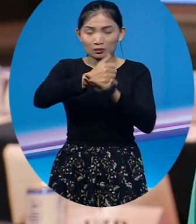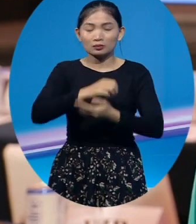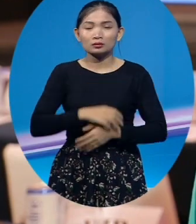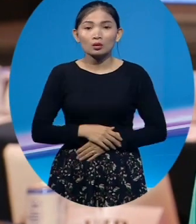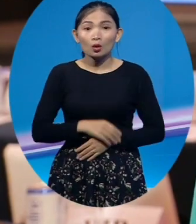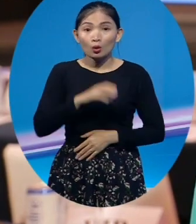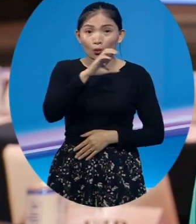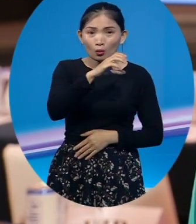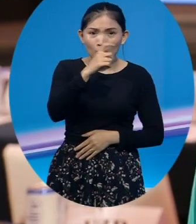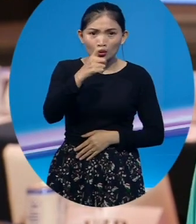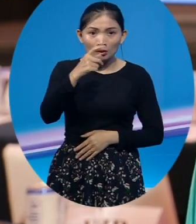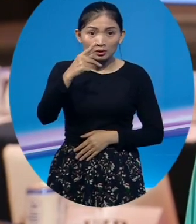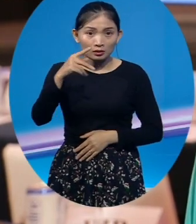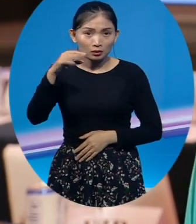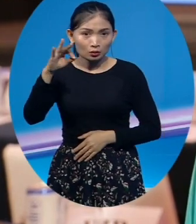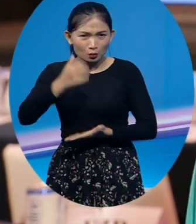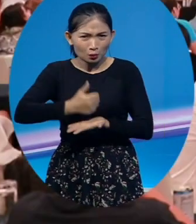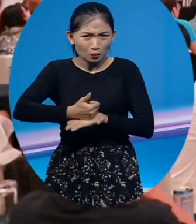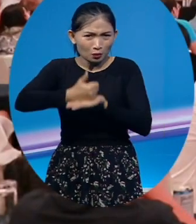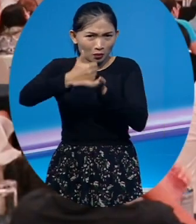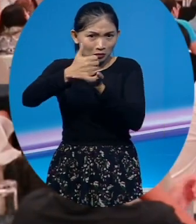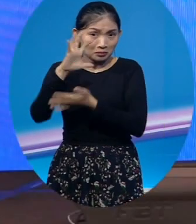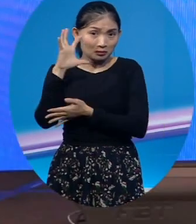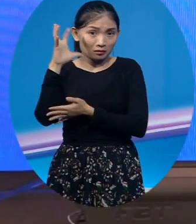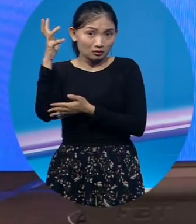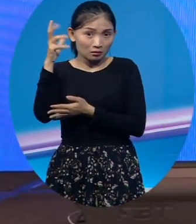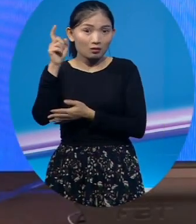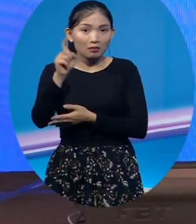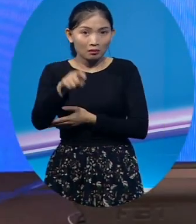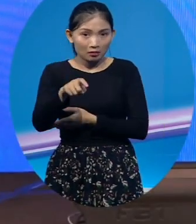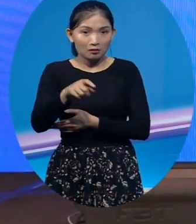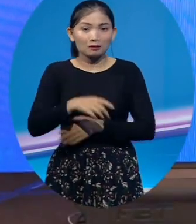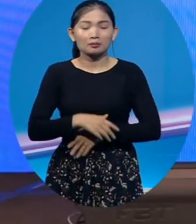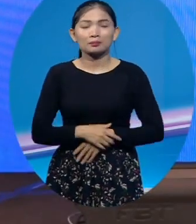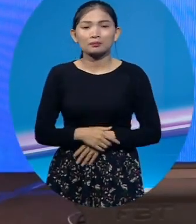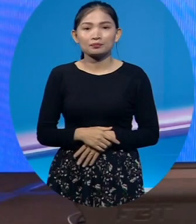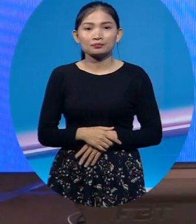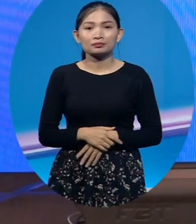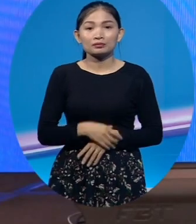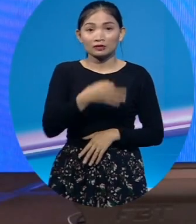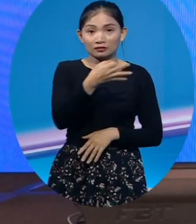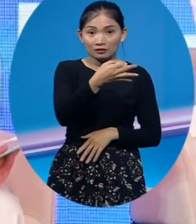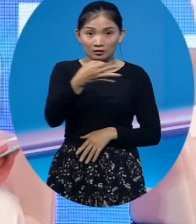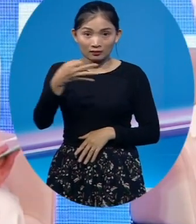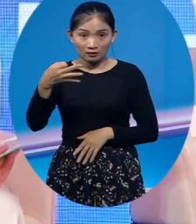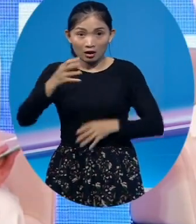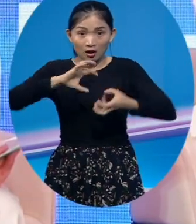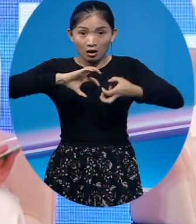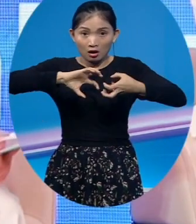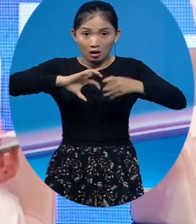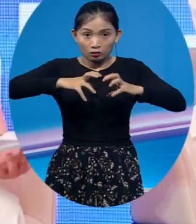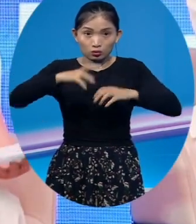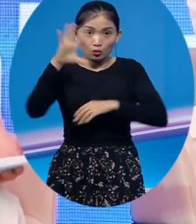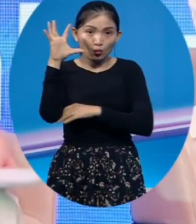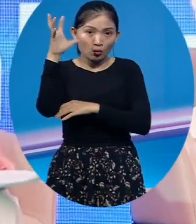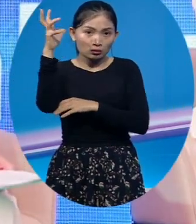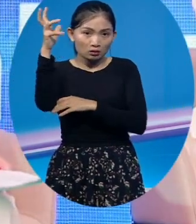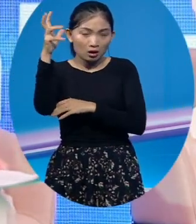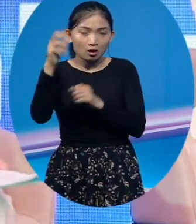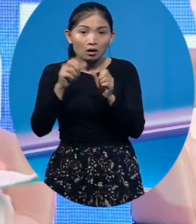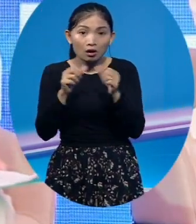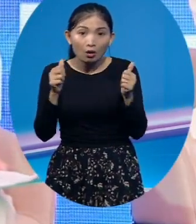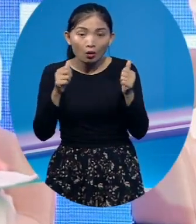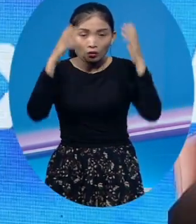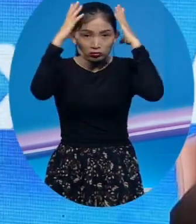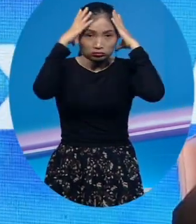một cái chương trình rất là nổi tiếng trên toàn thế giới. Finance Future là một công ty quốc tế có trụ sở chính tại Phần Lan và